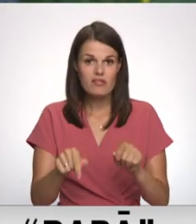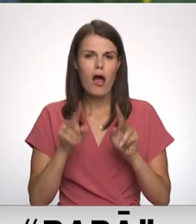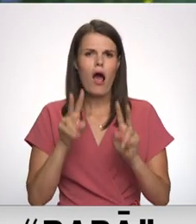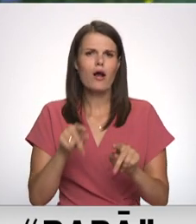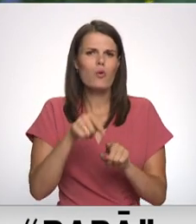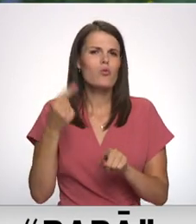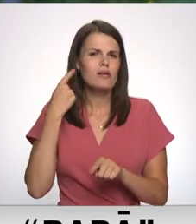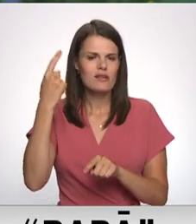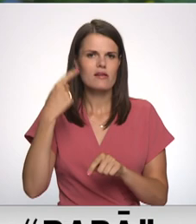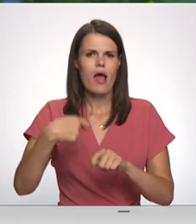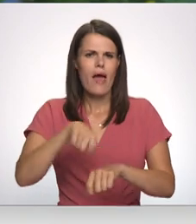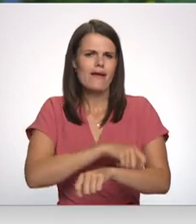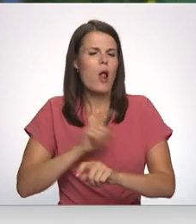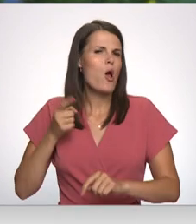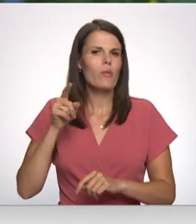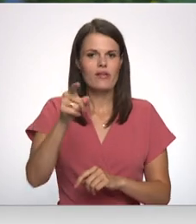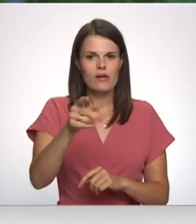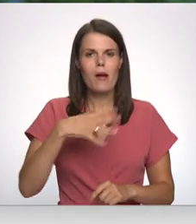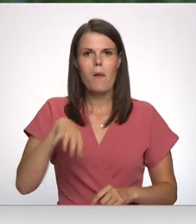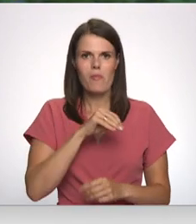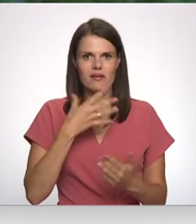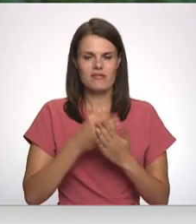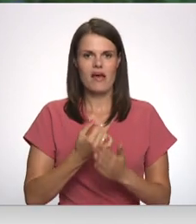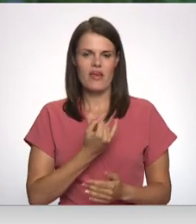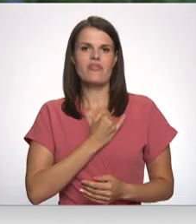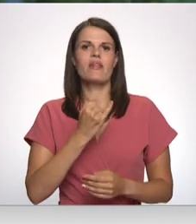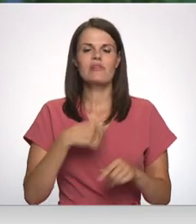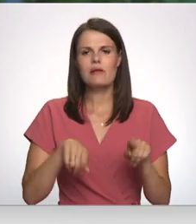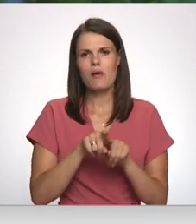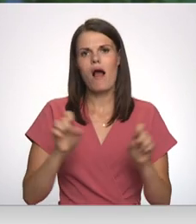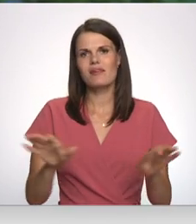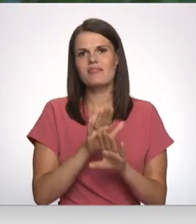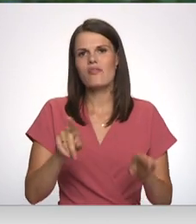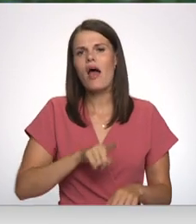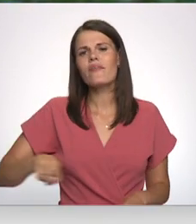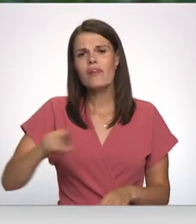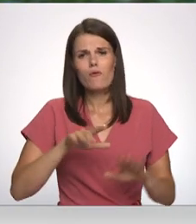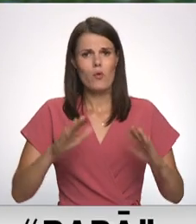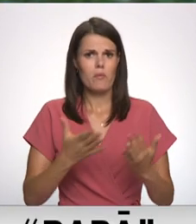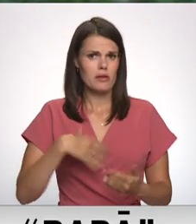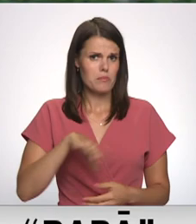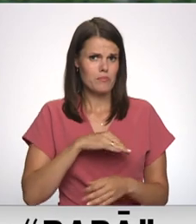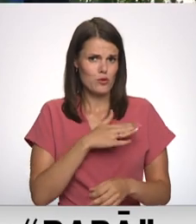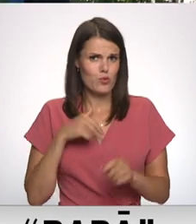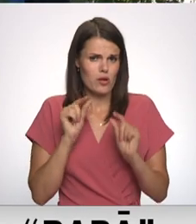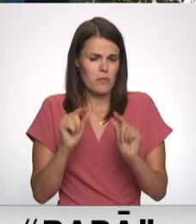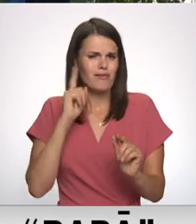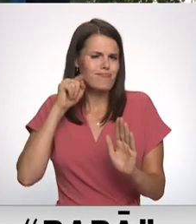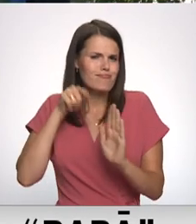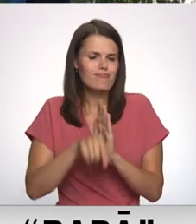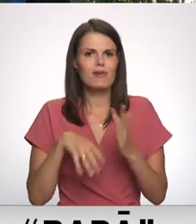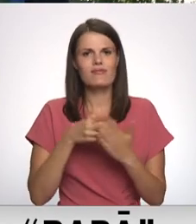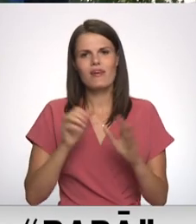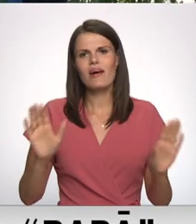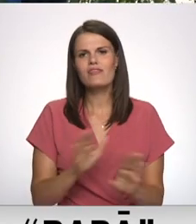tālu. Mēs sevi identificējam kā dziedātāju tautu, bet mēs ļoti maz īstenībā iezinamies savās